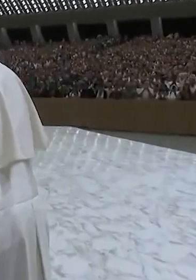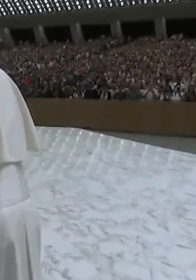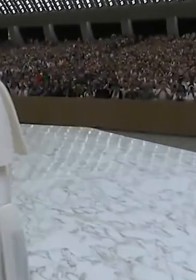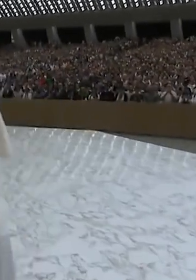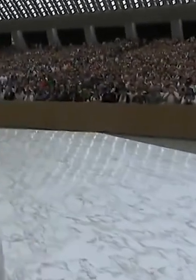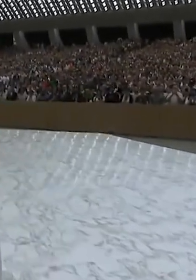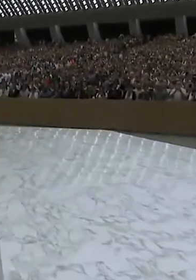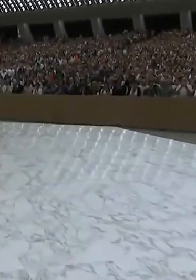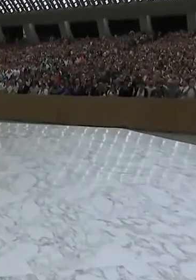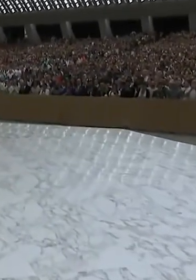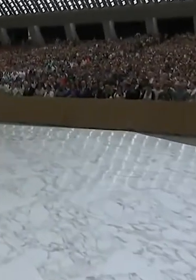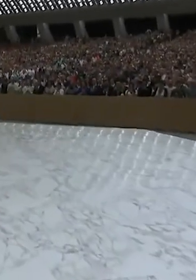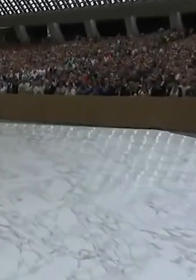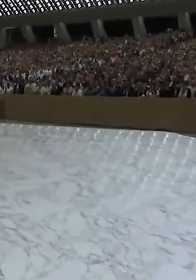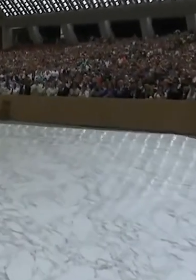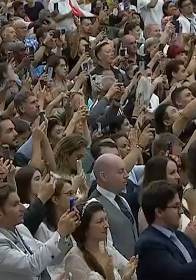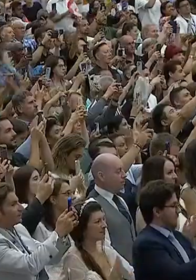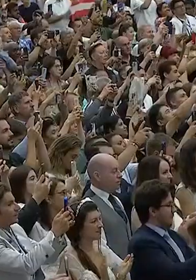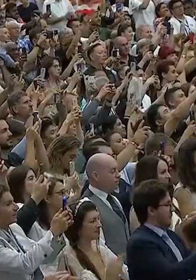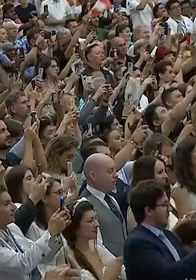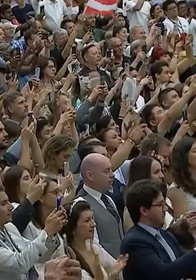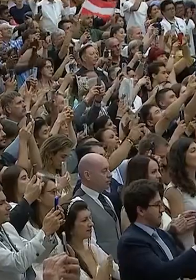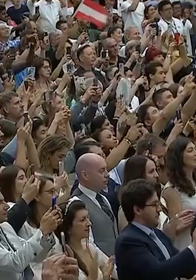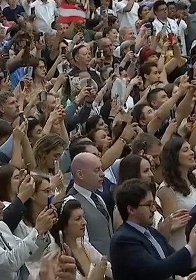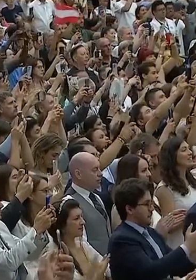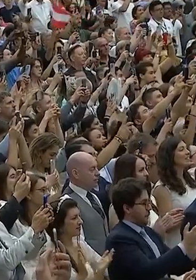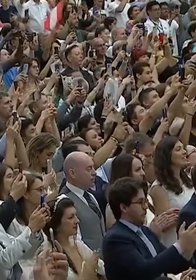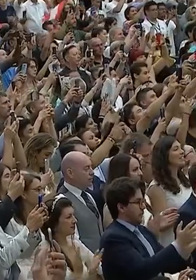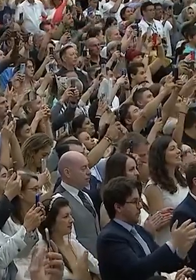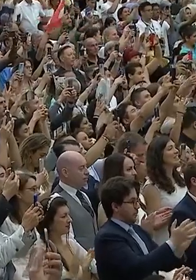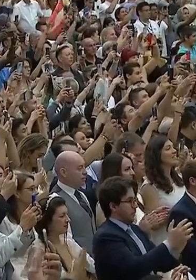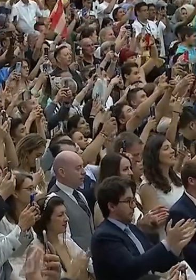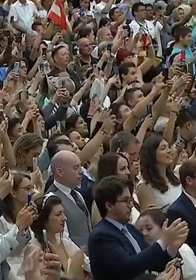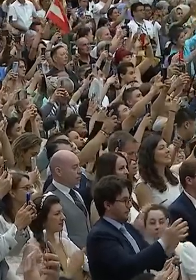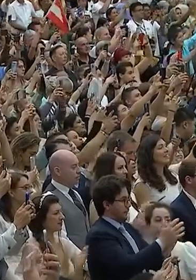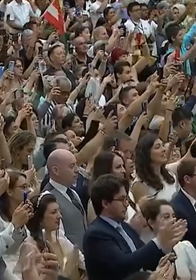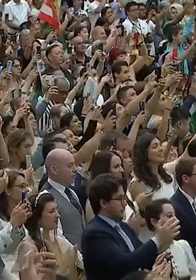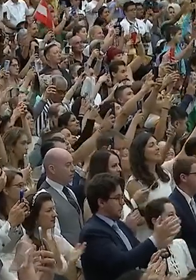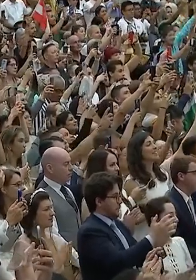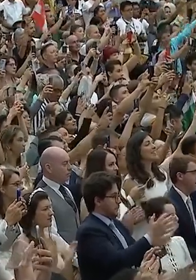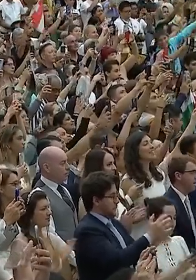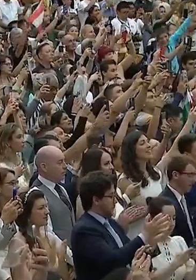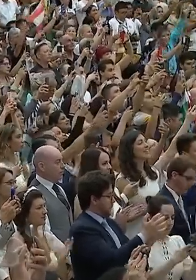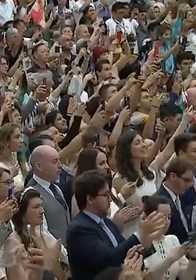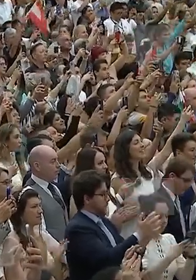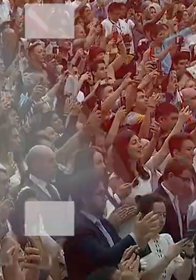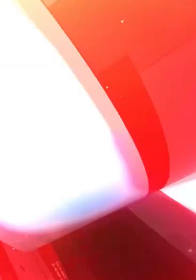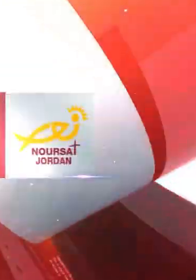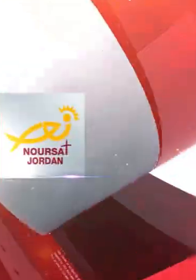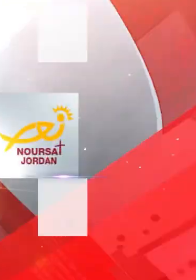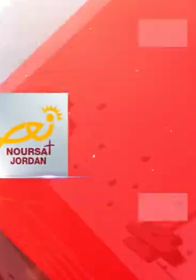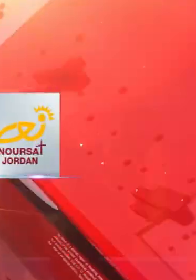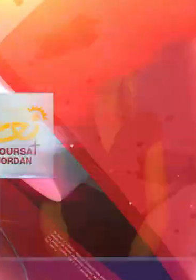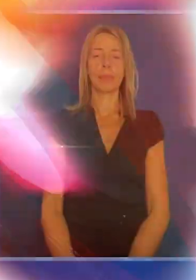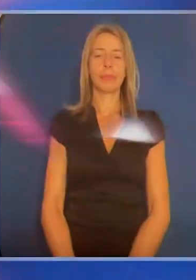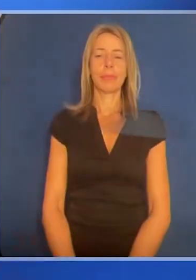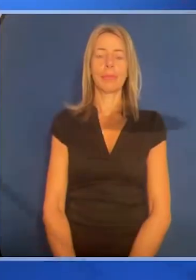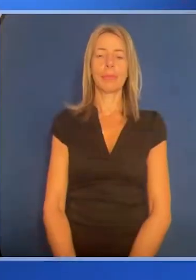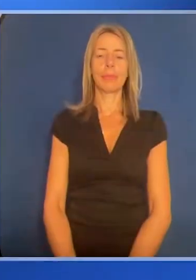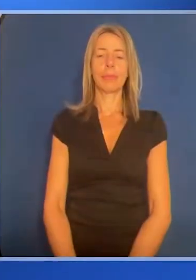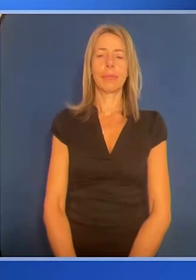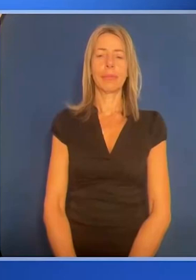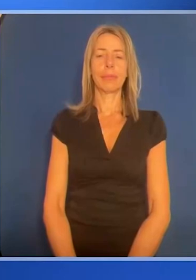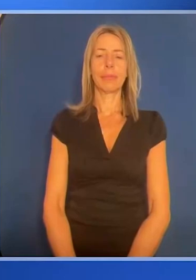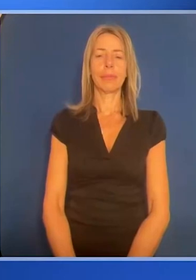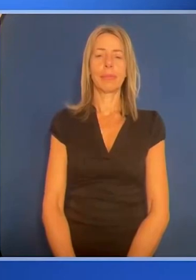بدون حقدا ولا خوفا ولا انغلاق وبدون اسلحه وقد جاء في مقابله قداسته ايها الاب